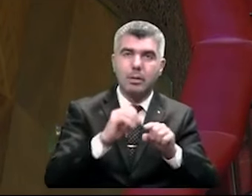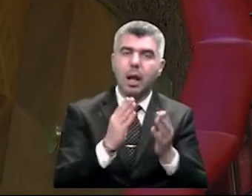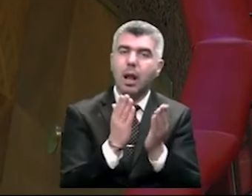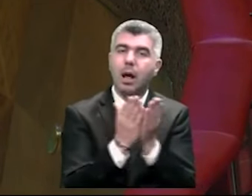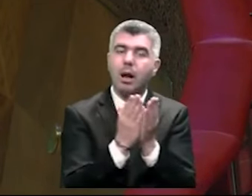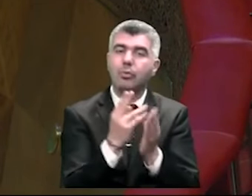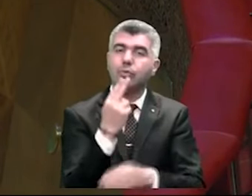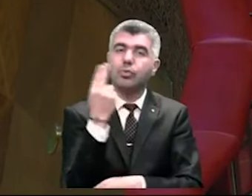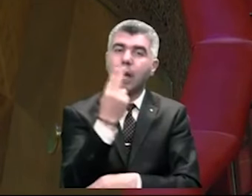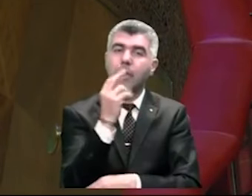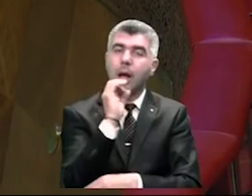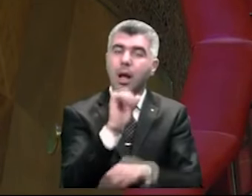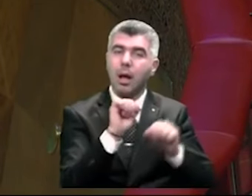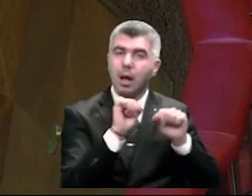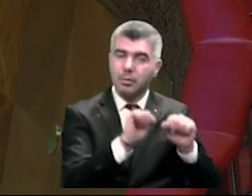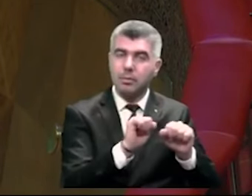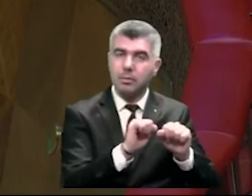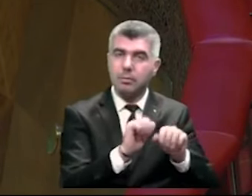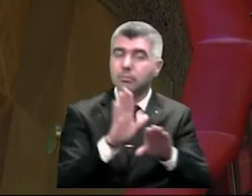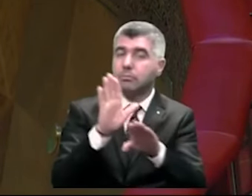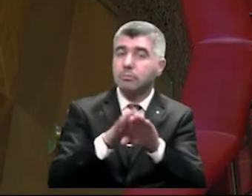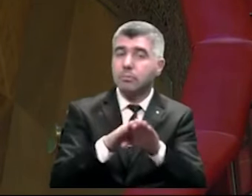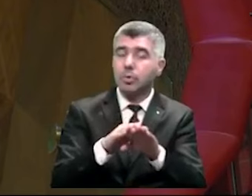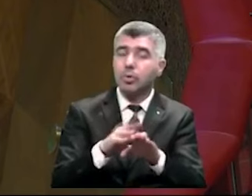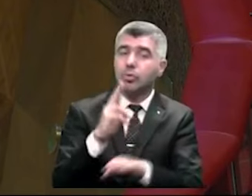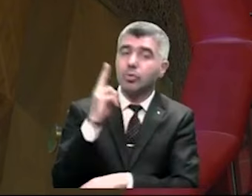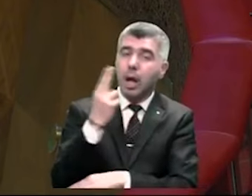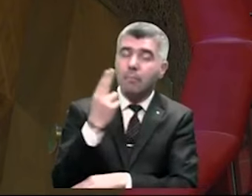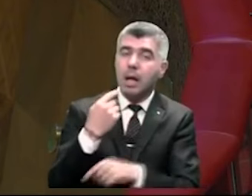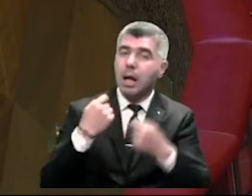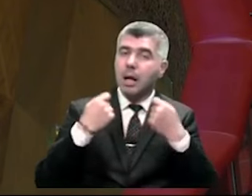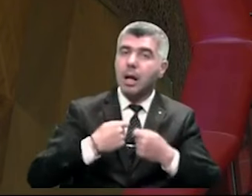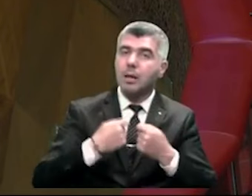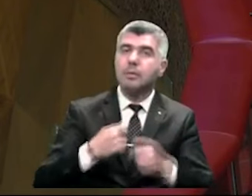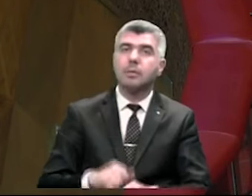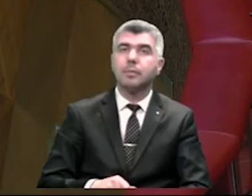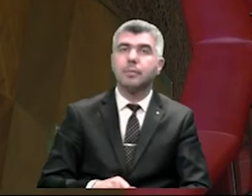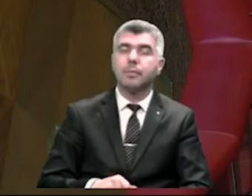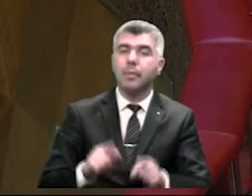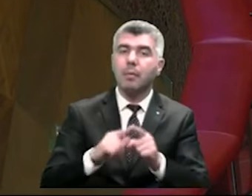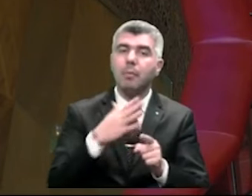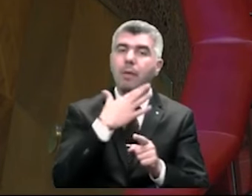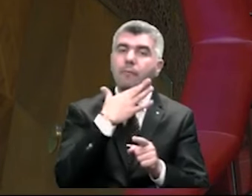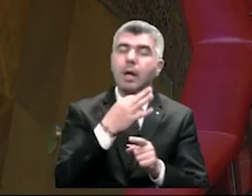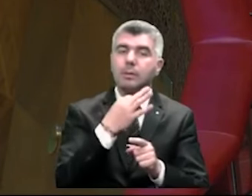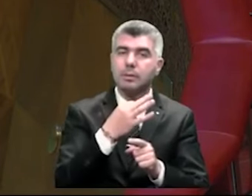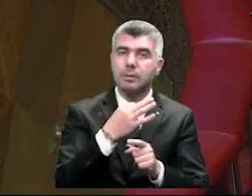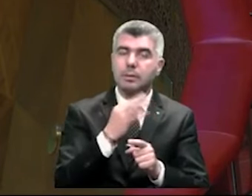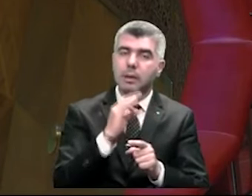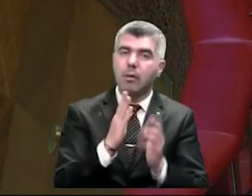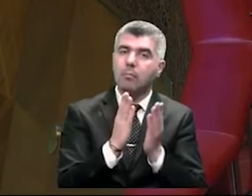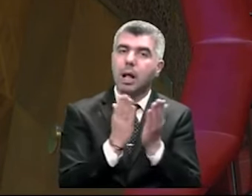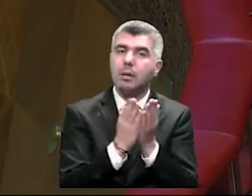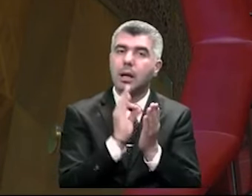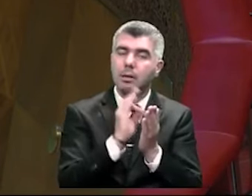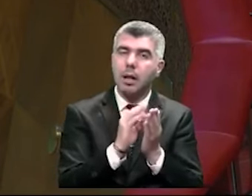الجامعه وبعض المرات كنطلب من الجامعات وطلبوا من العمداء والرؤساء باش باش يسهلوا لهم الدراسه ديالهم